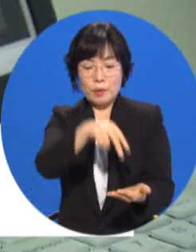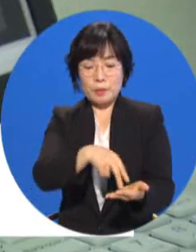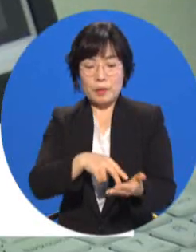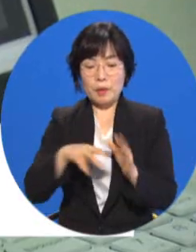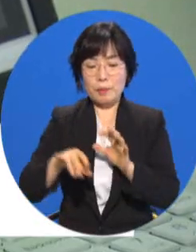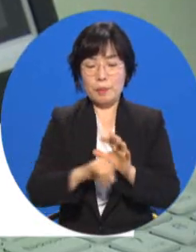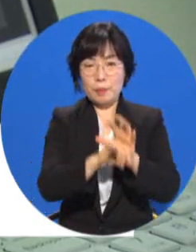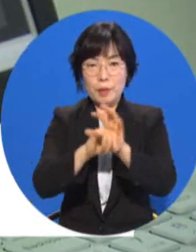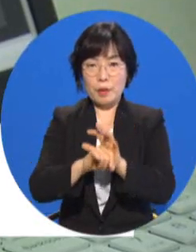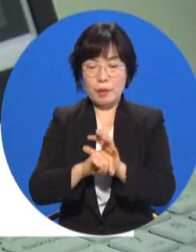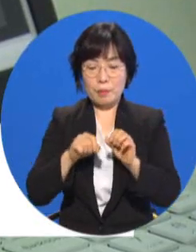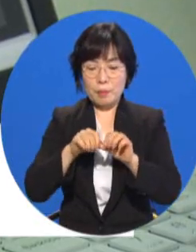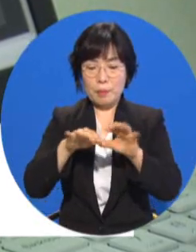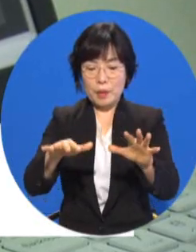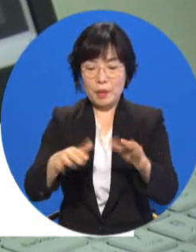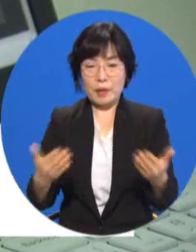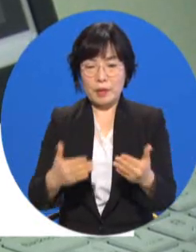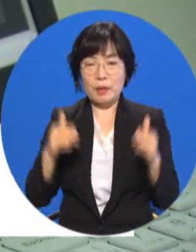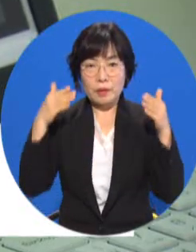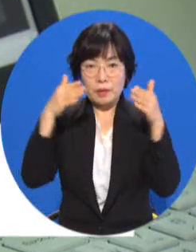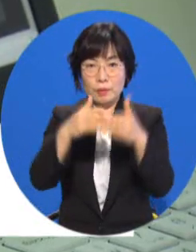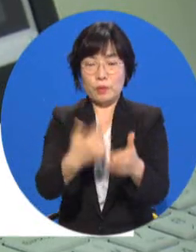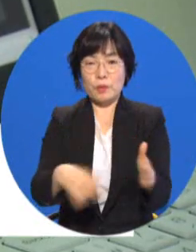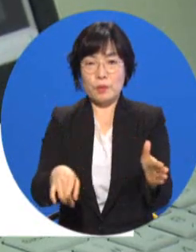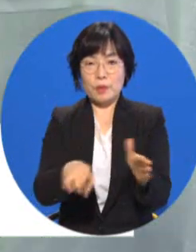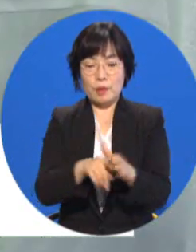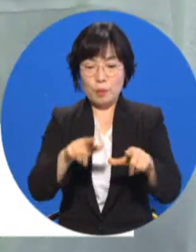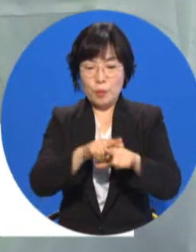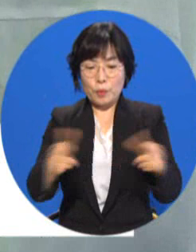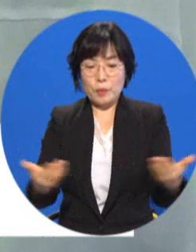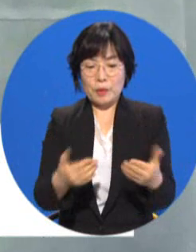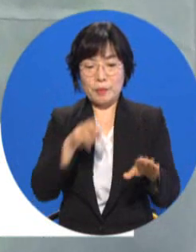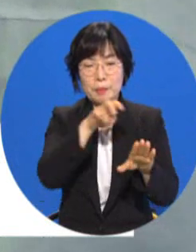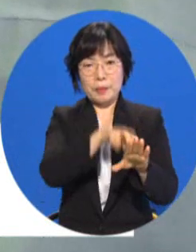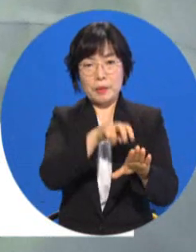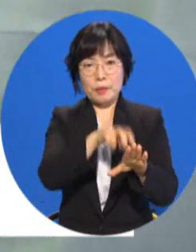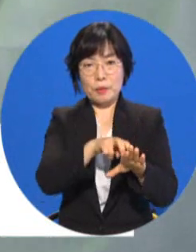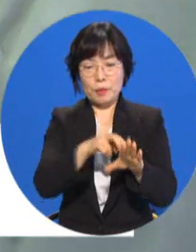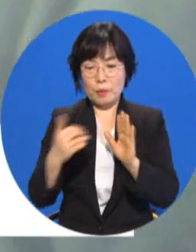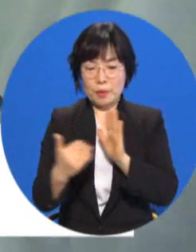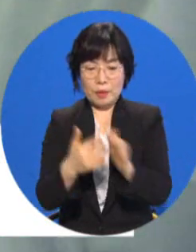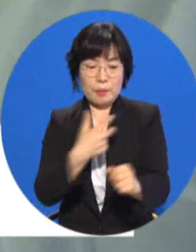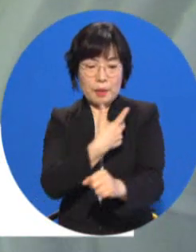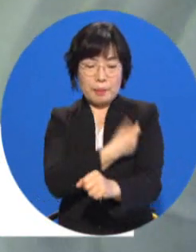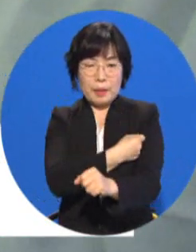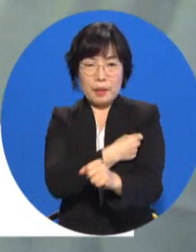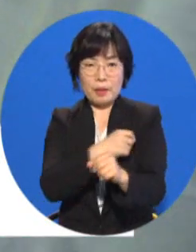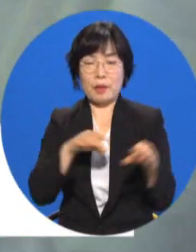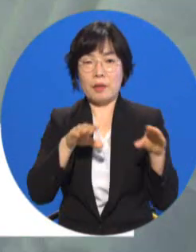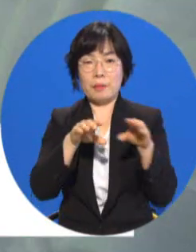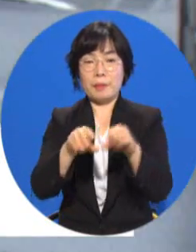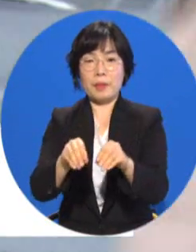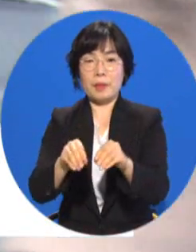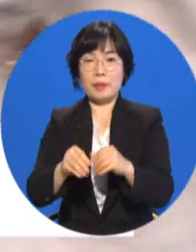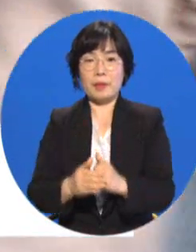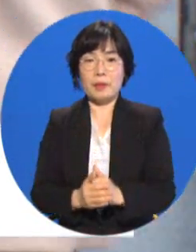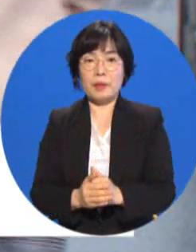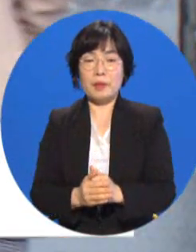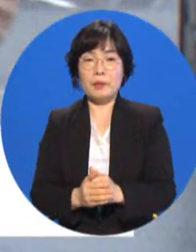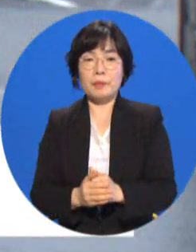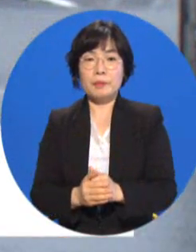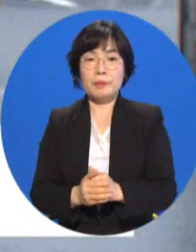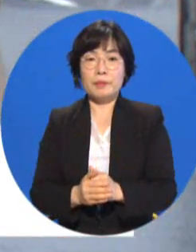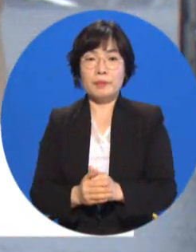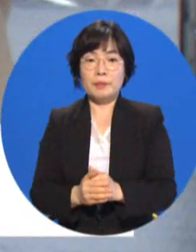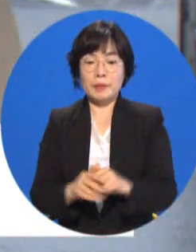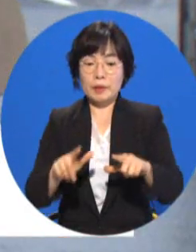바이러스 확산 방지에 보건 인력을 집중하기 위해 평소 수행하던 업무를 잠정 중단한다고 밝혔습니다. 보건소